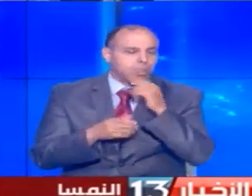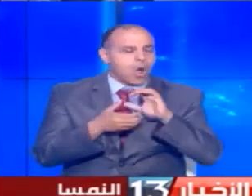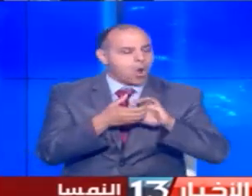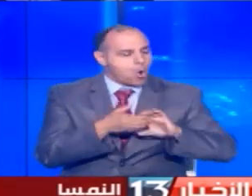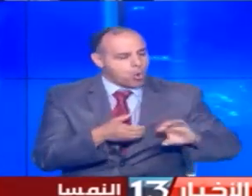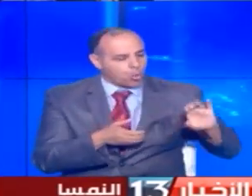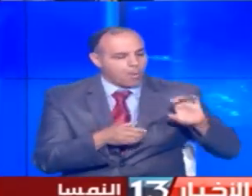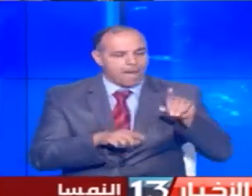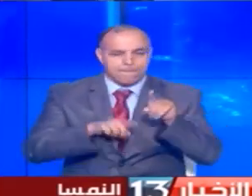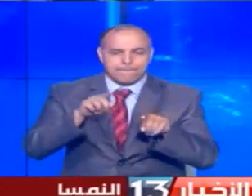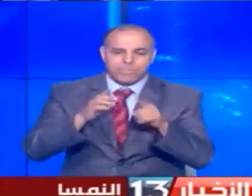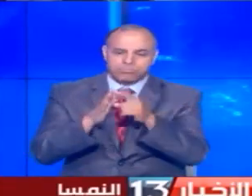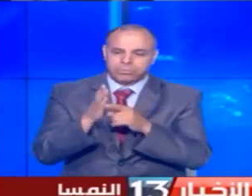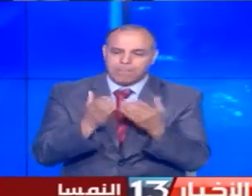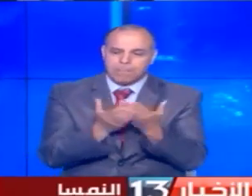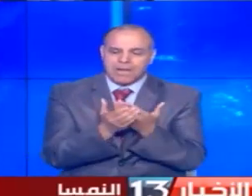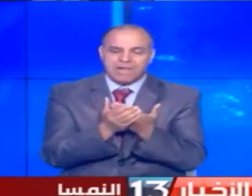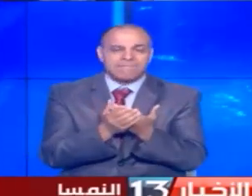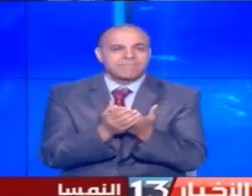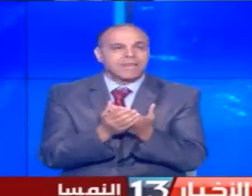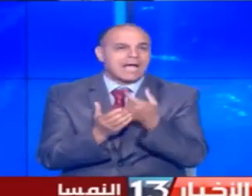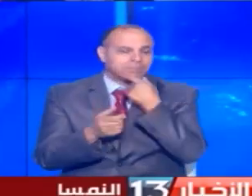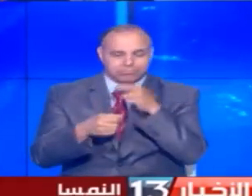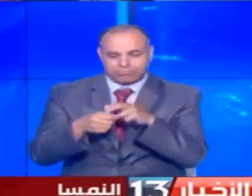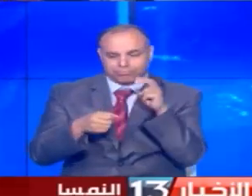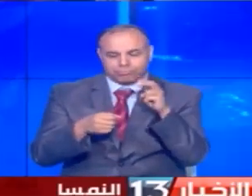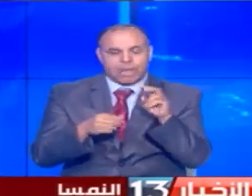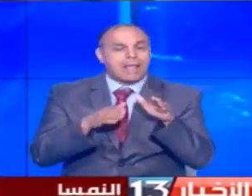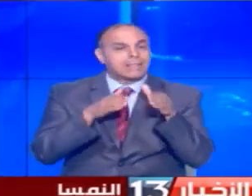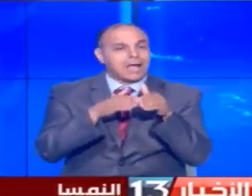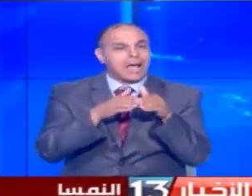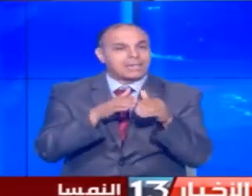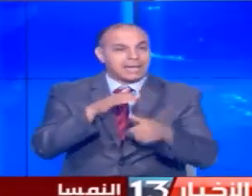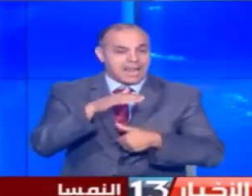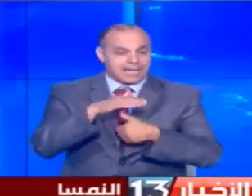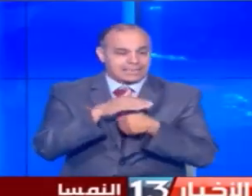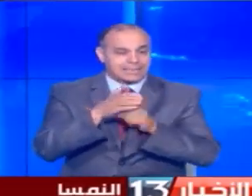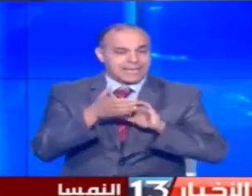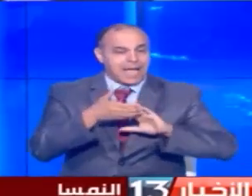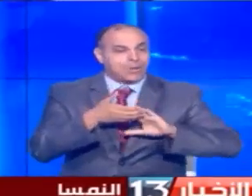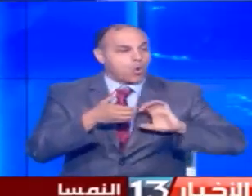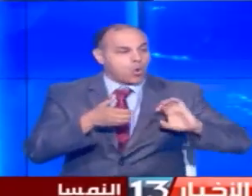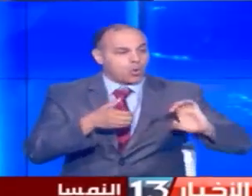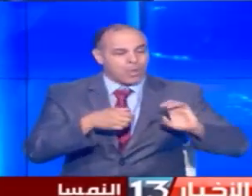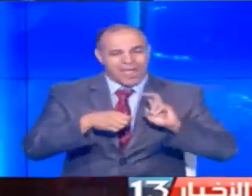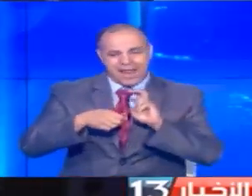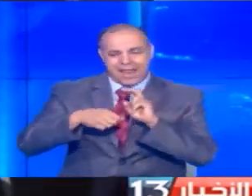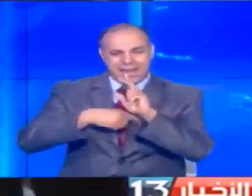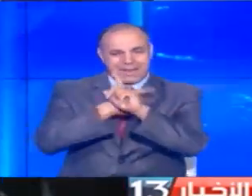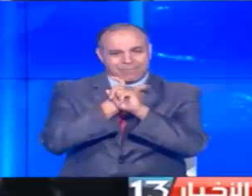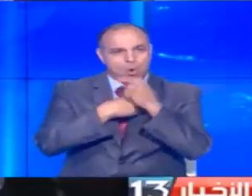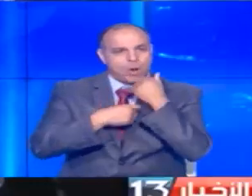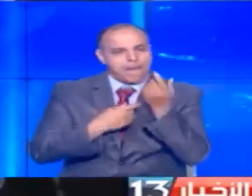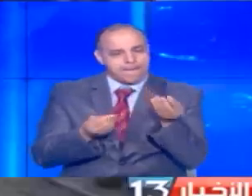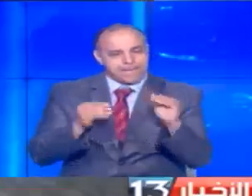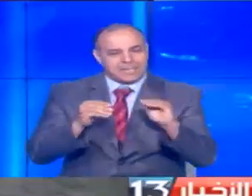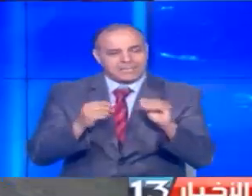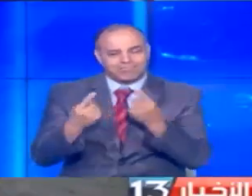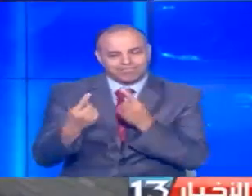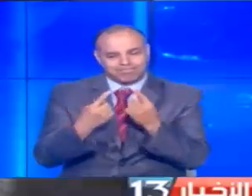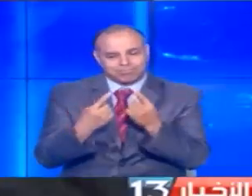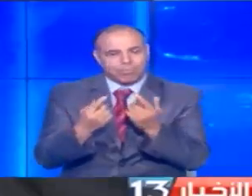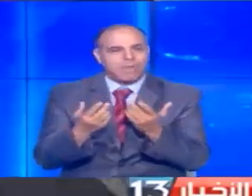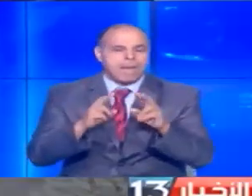حول بعض المسائل في ملف البريكسيت، دعت النمسا الرئيسة الحالية للاتحاد الأوروبي بريطانيا إلى مزيد من الليونة